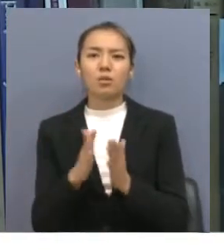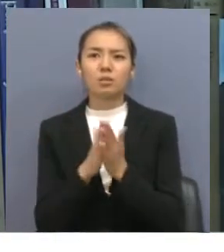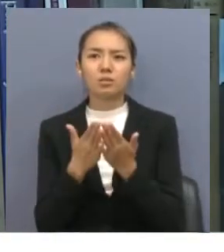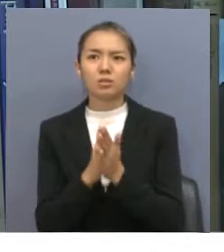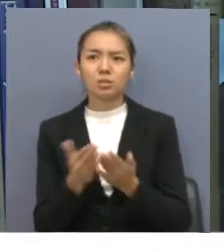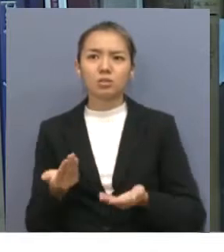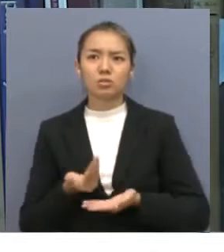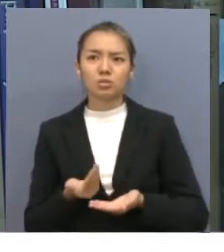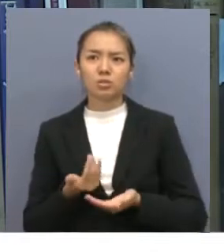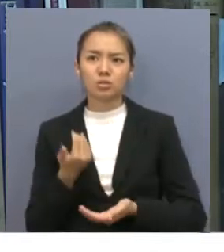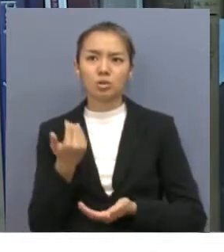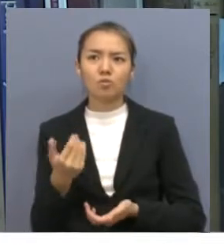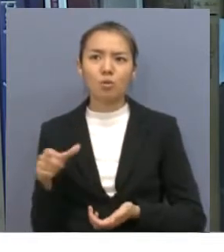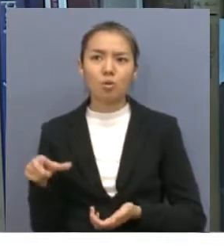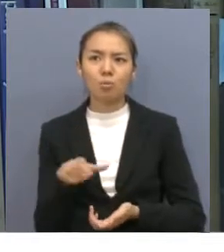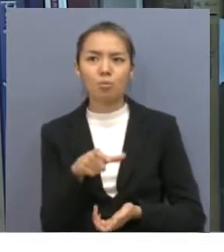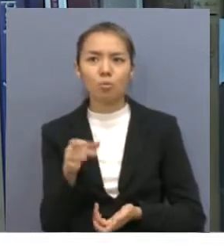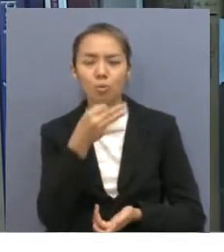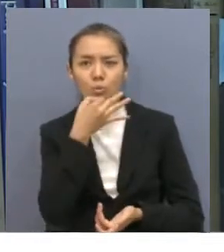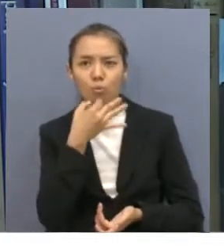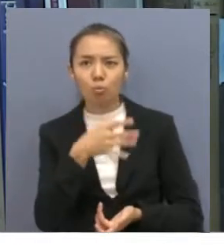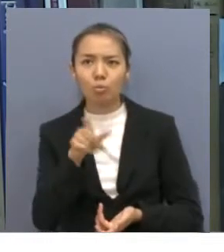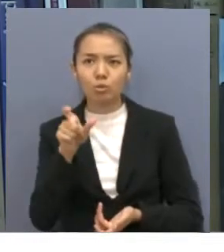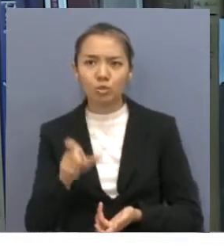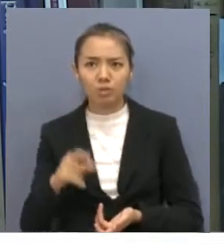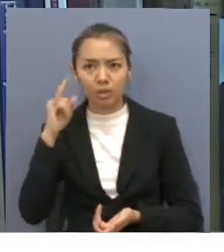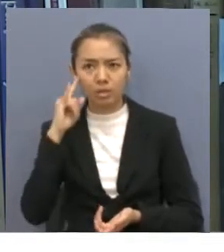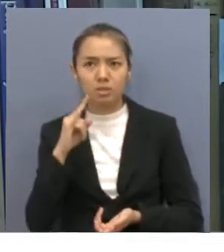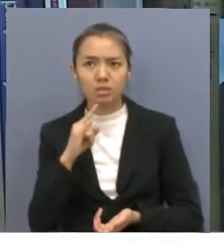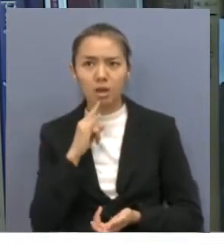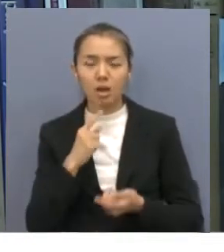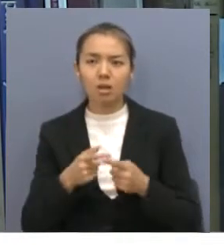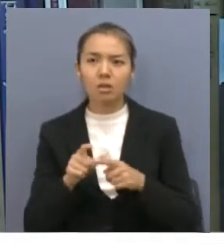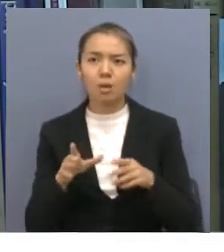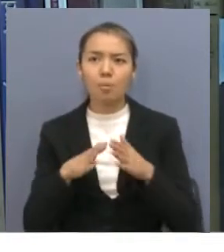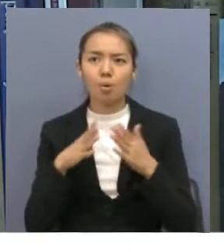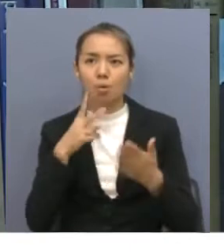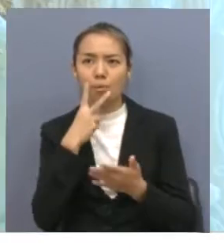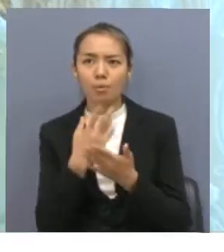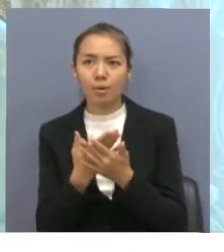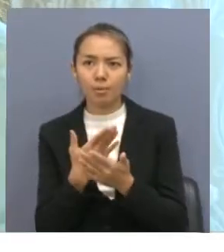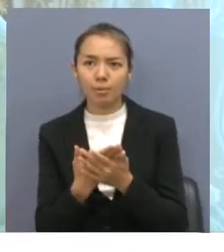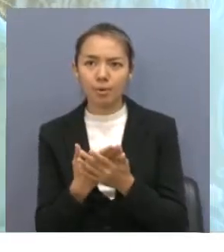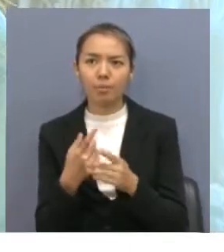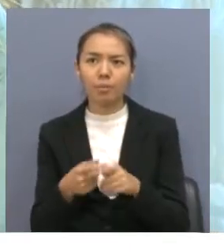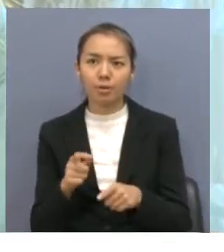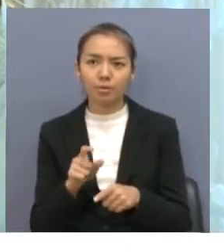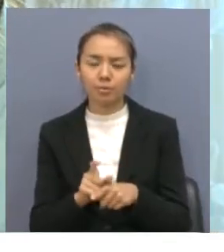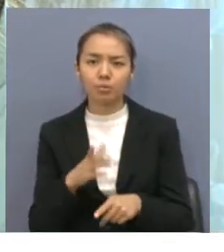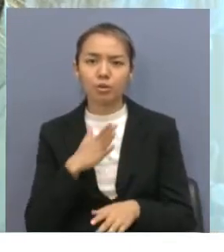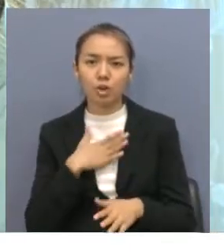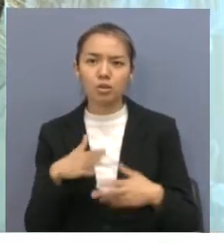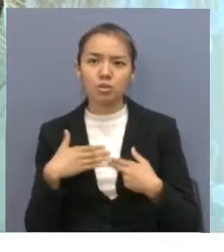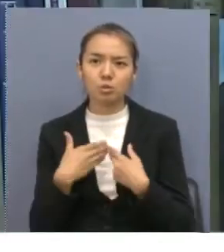Абайдың өмірі, Абайдың жүріп өткен жолы кез келген қазаққа бұл таптырмас үлгі сара жол. Сол себепті отбасымызда